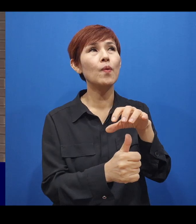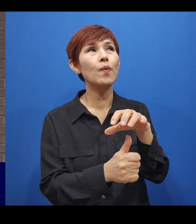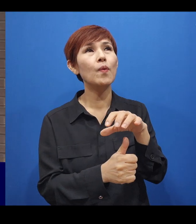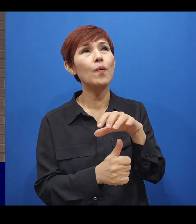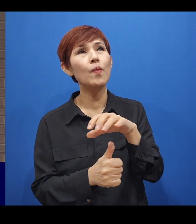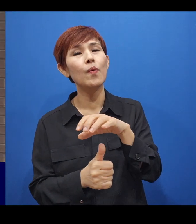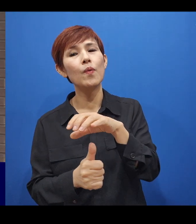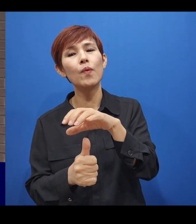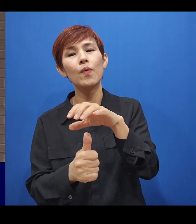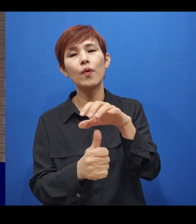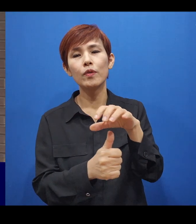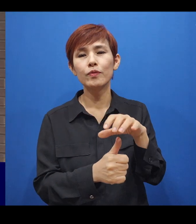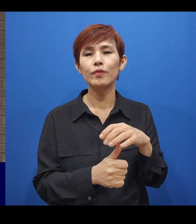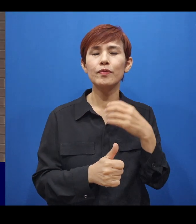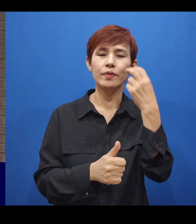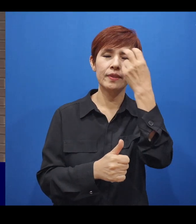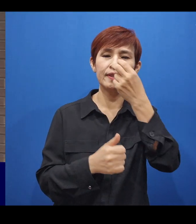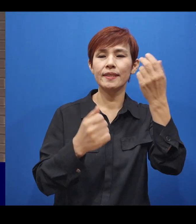보호하시고